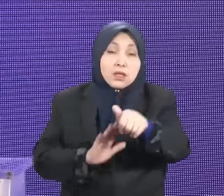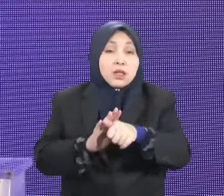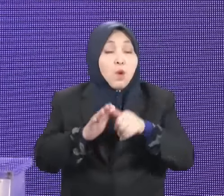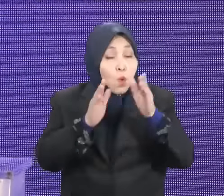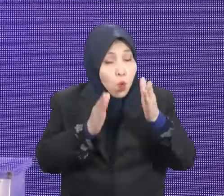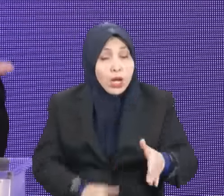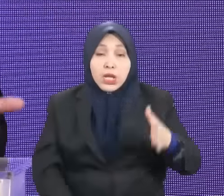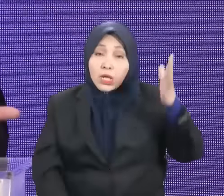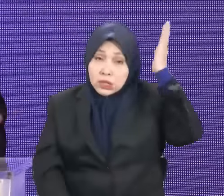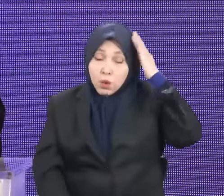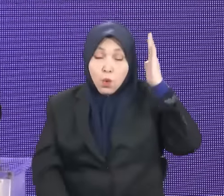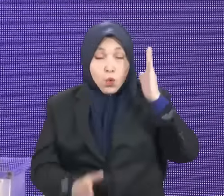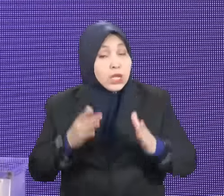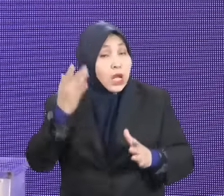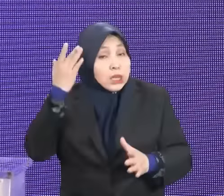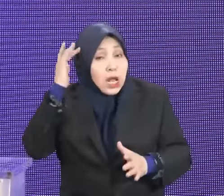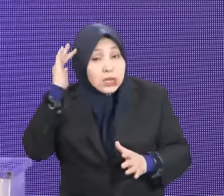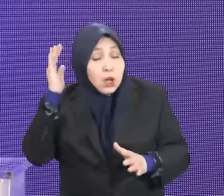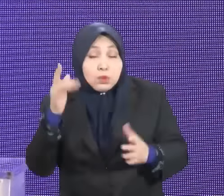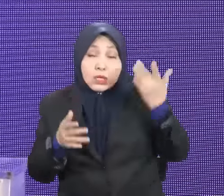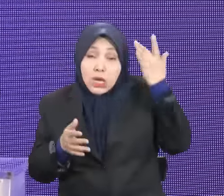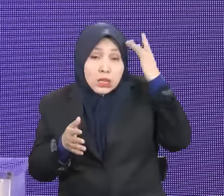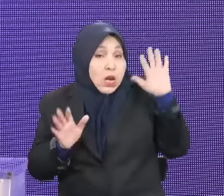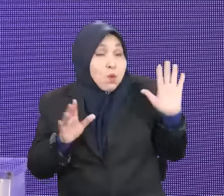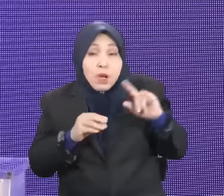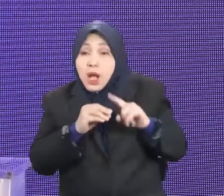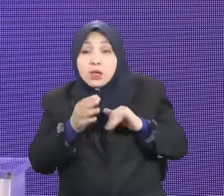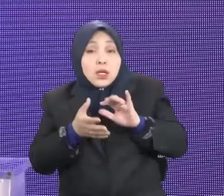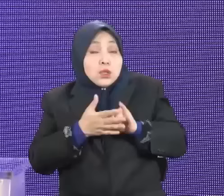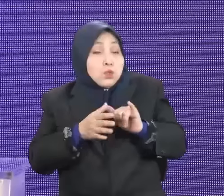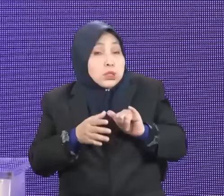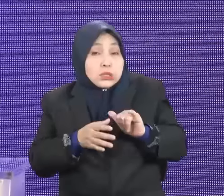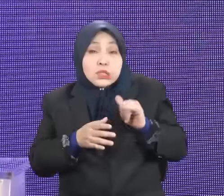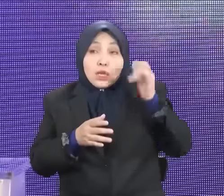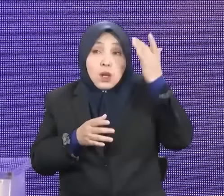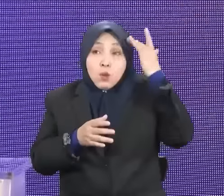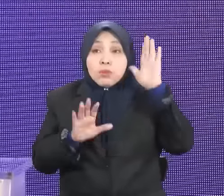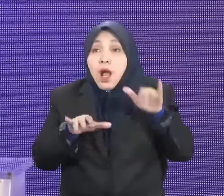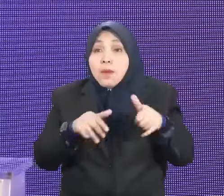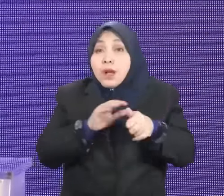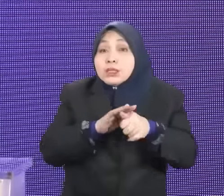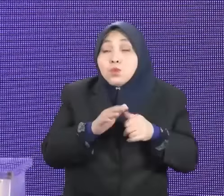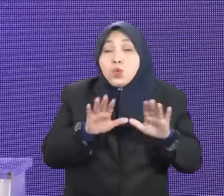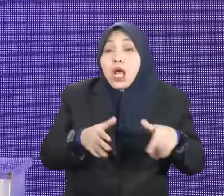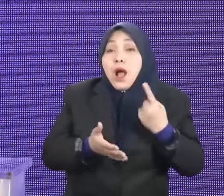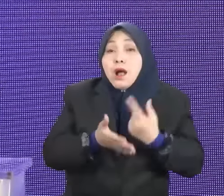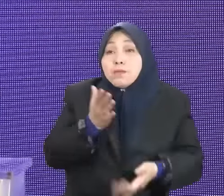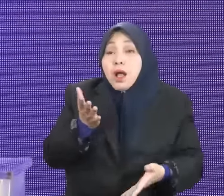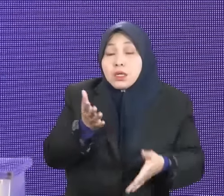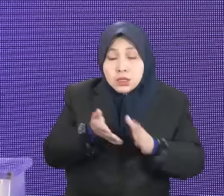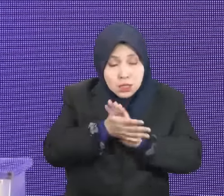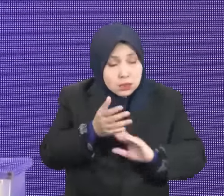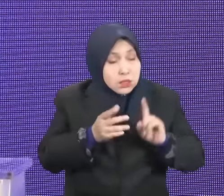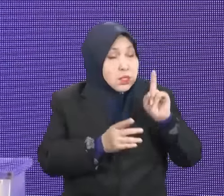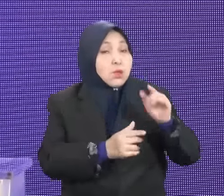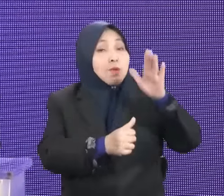yang tahu kalau nggak tahu tersebut ini adalah sebagai satu kritikan